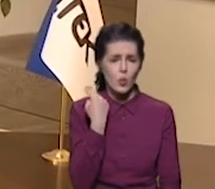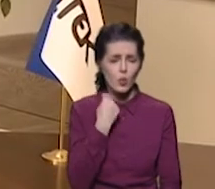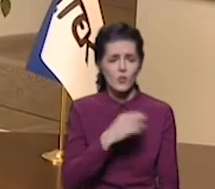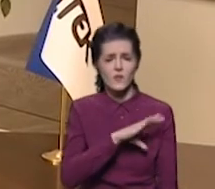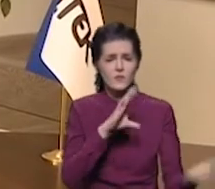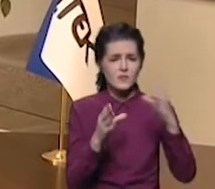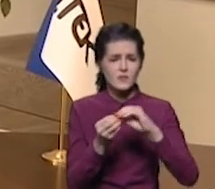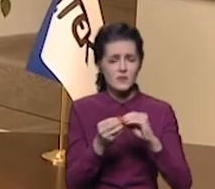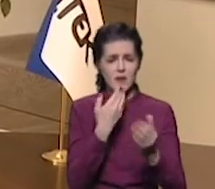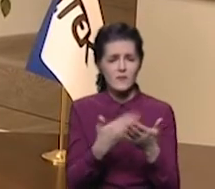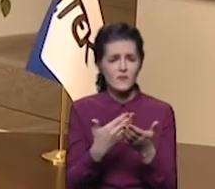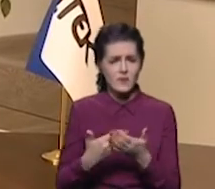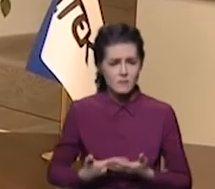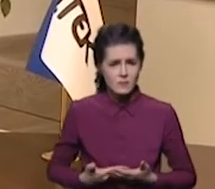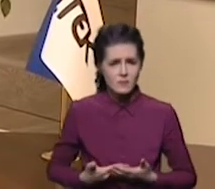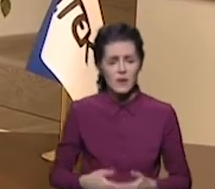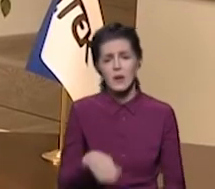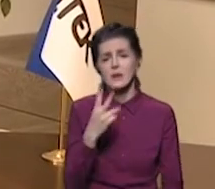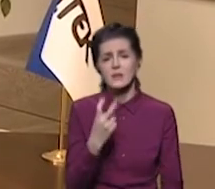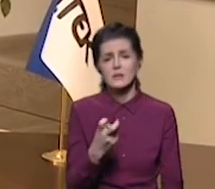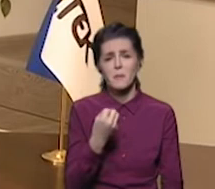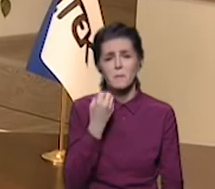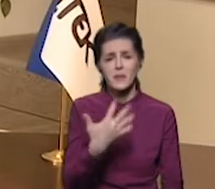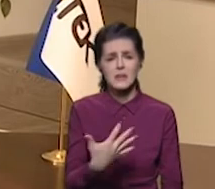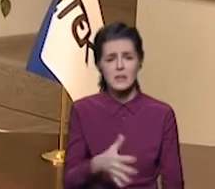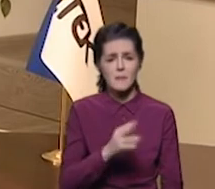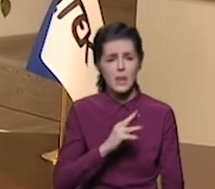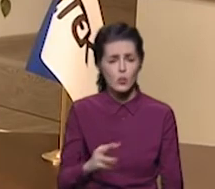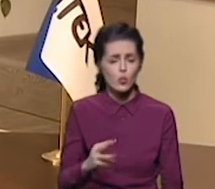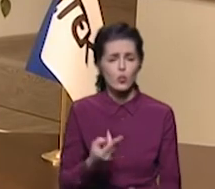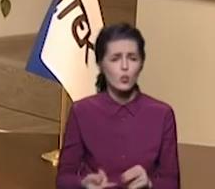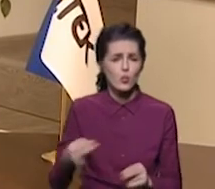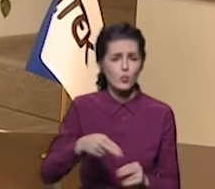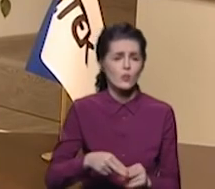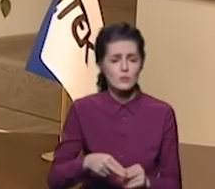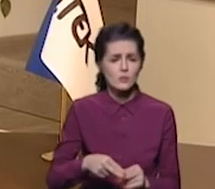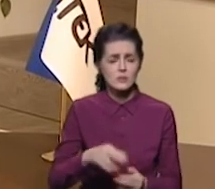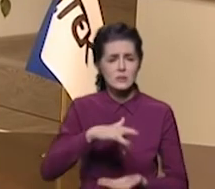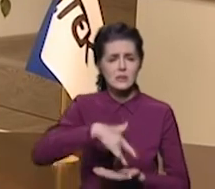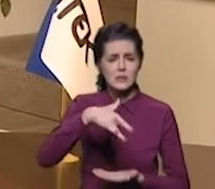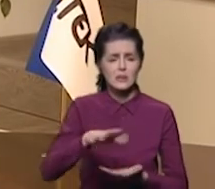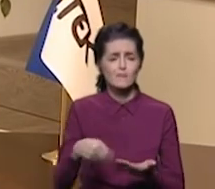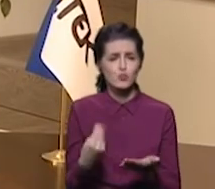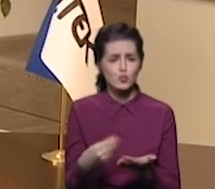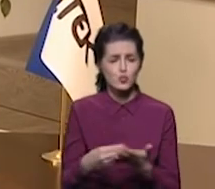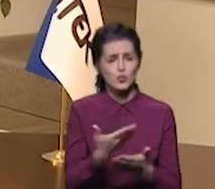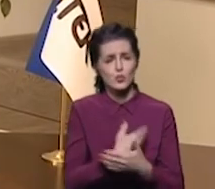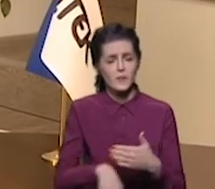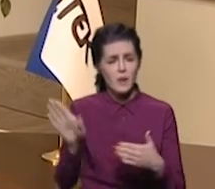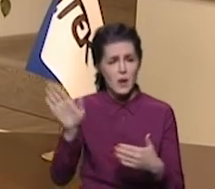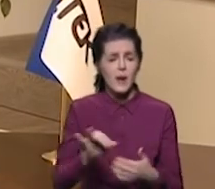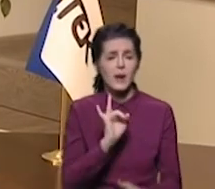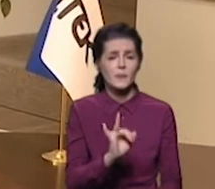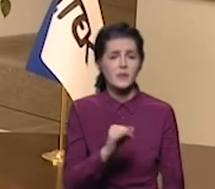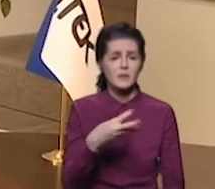всех видов, из них 215 миллионов это центральный бюджет ушло, и